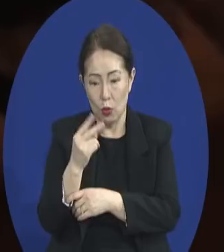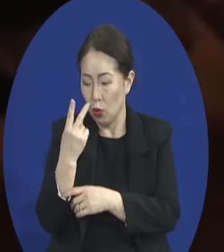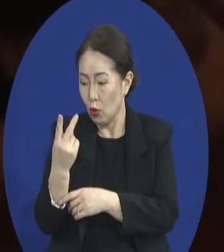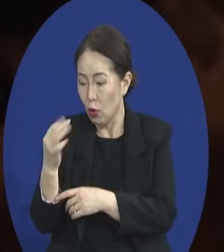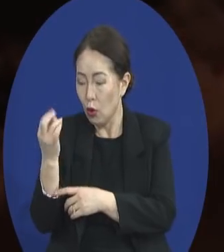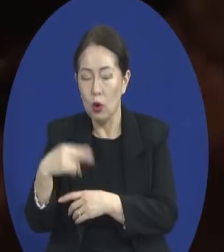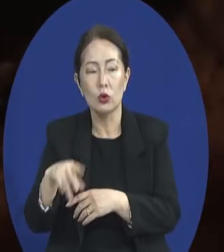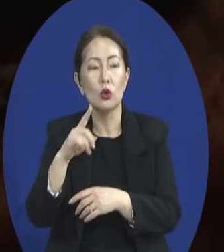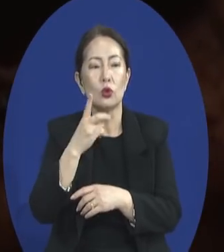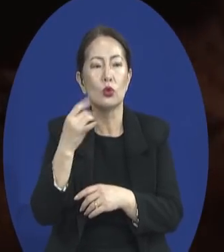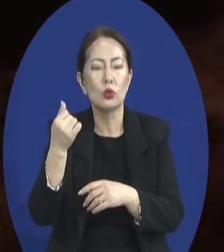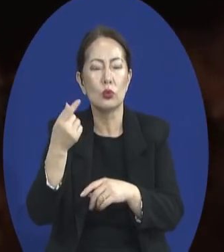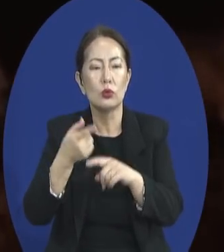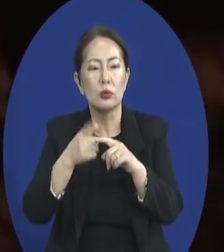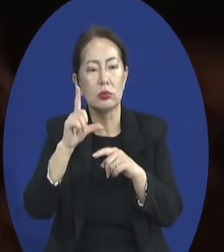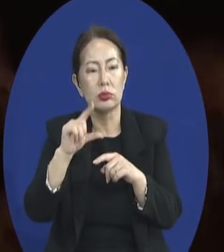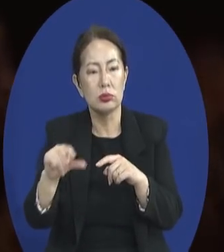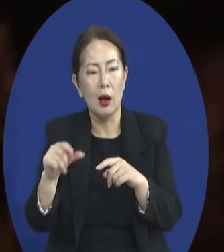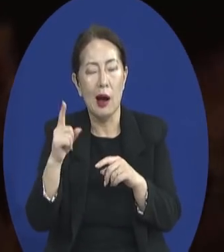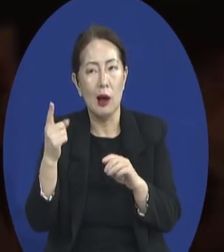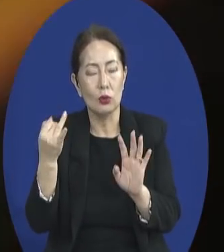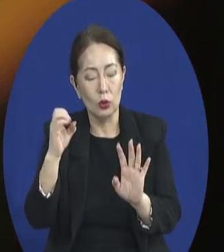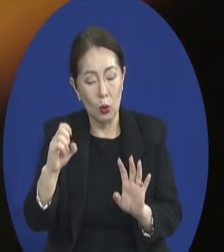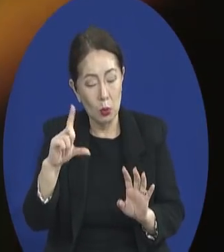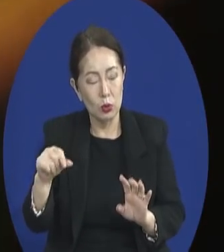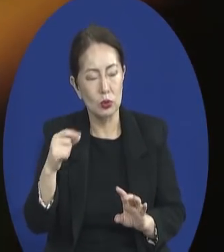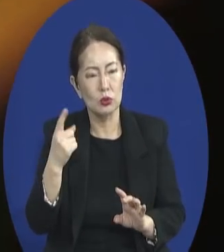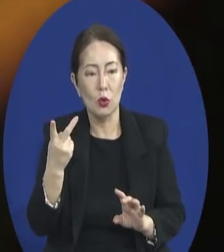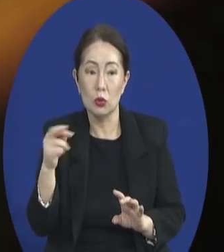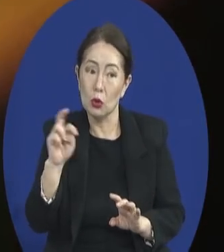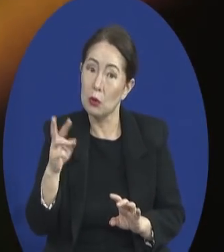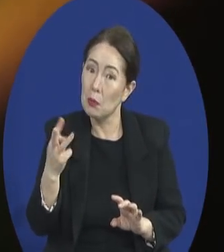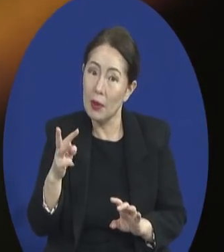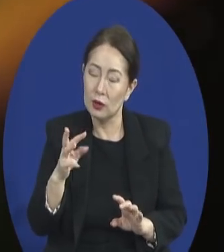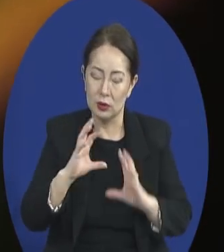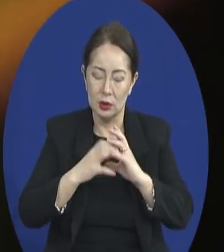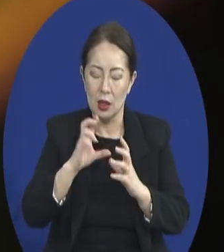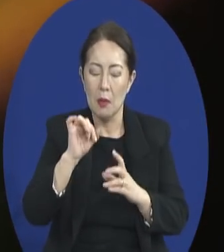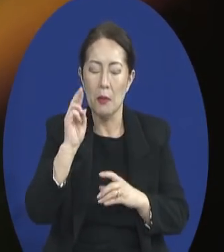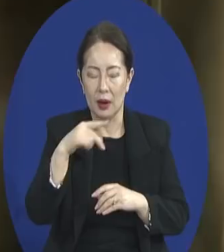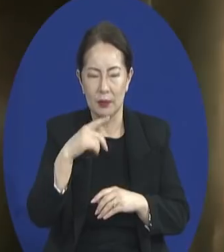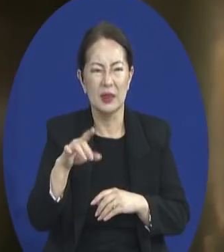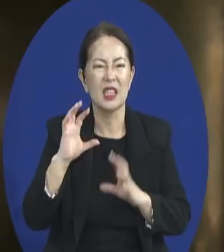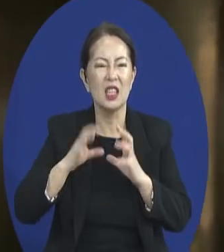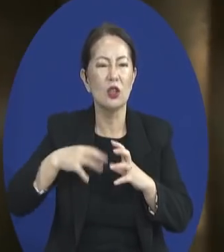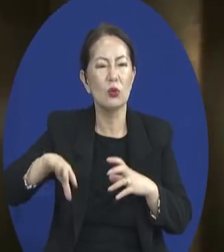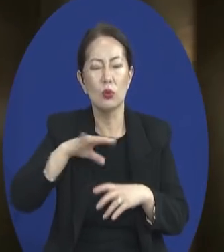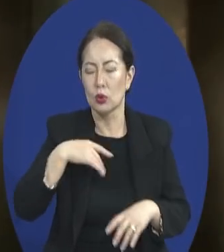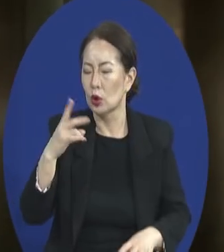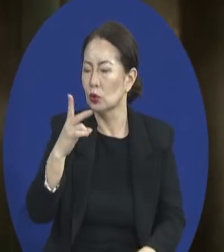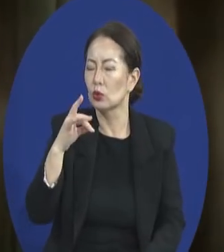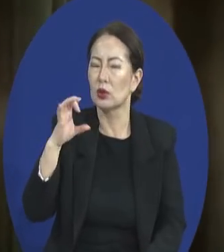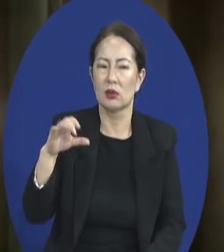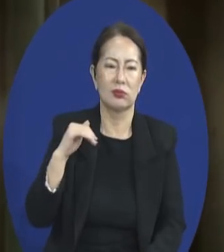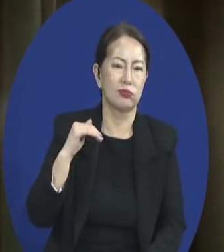17% буурч 120 ам доллар болох төлөвтэй байгааг Дэлхийн банкнаас төвшүүлээд байна. Дэлхийн үүрснээс татгалзаж байхтай холбогдуулан үнэн 23